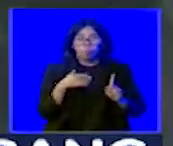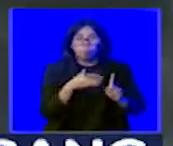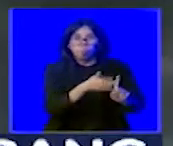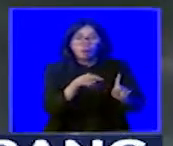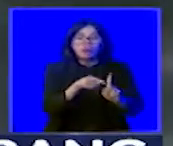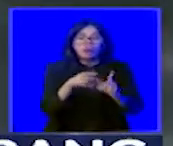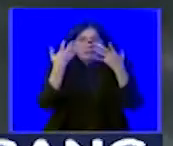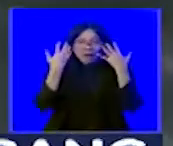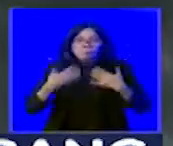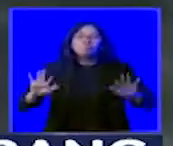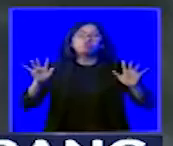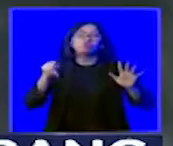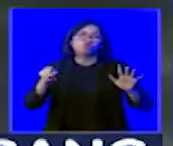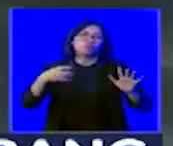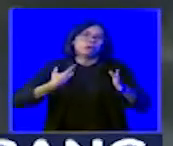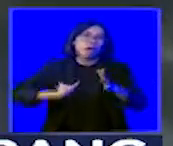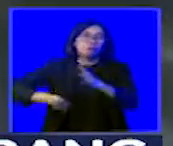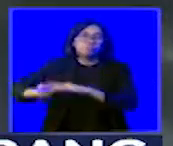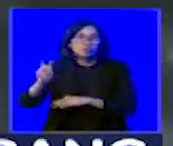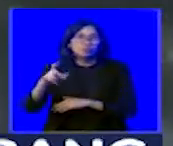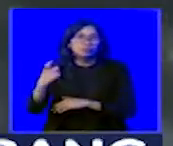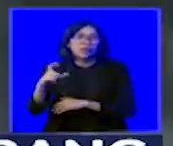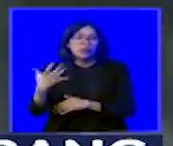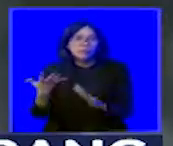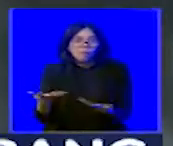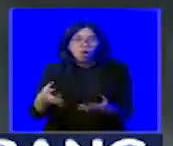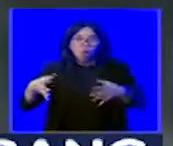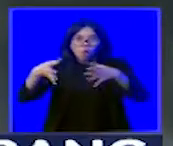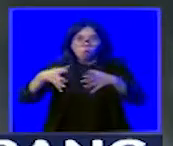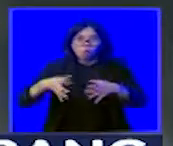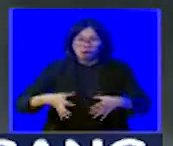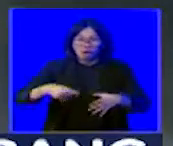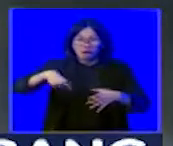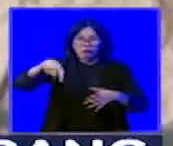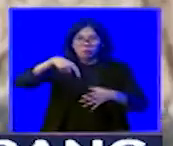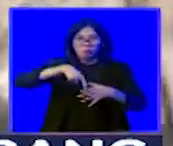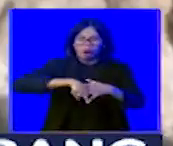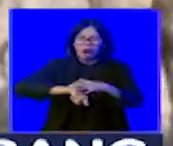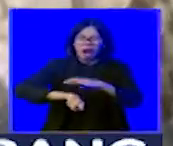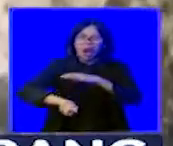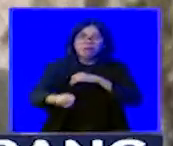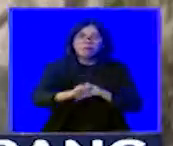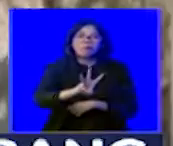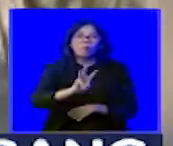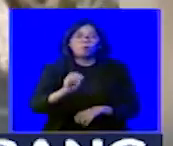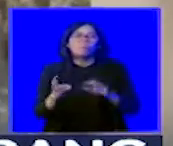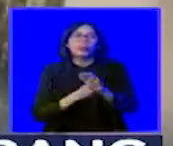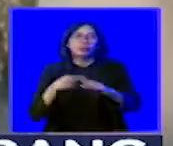hari kemudian. Chai Changpan kabur dengan menggali lubang sepanjang 30 meter yang menembus ke gorong-gorong di luar